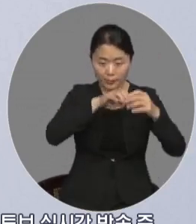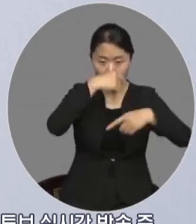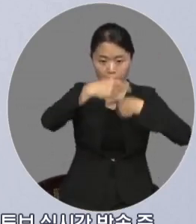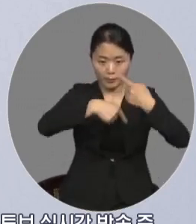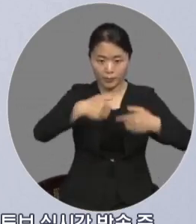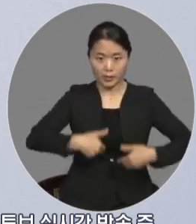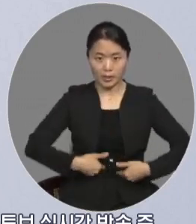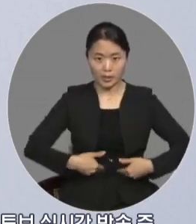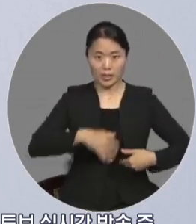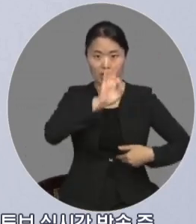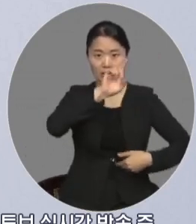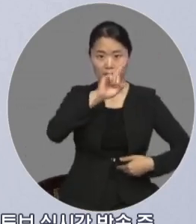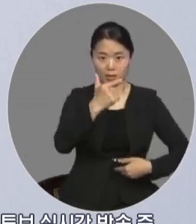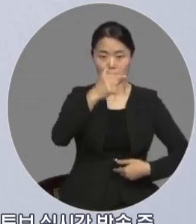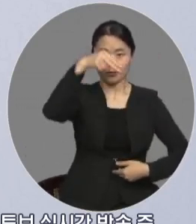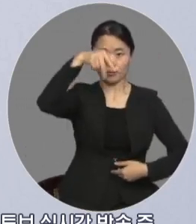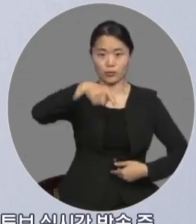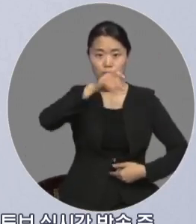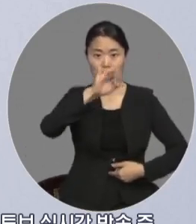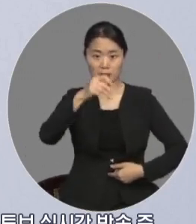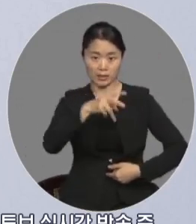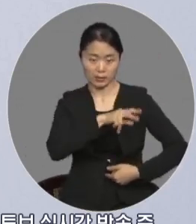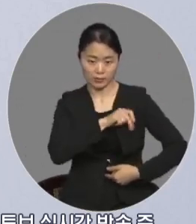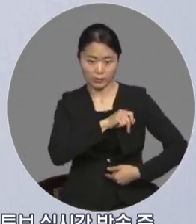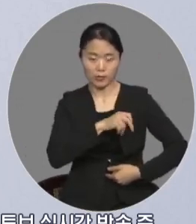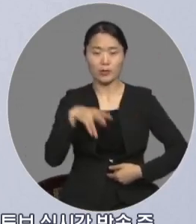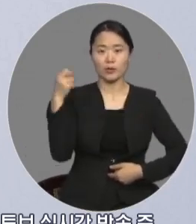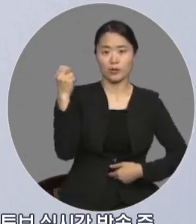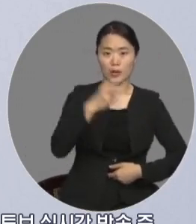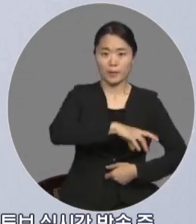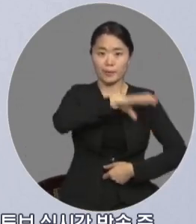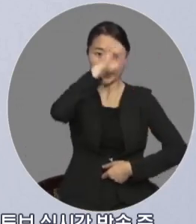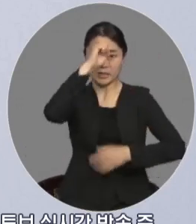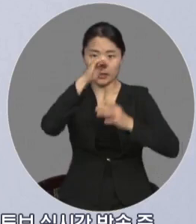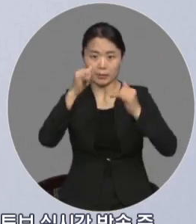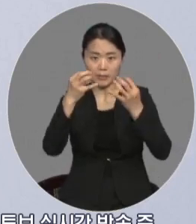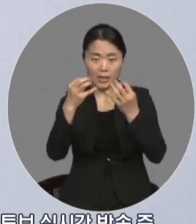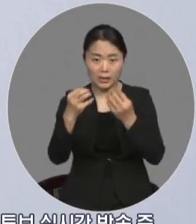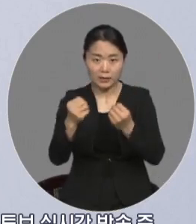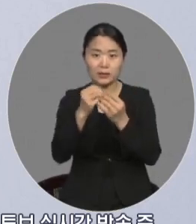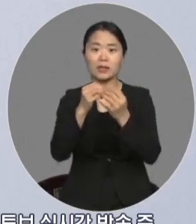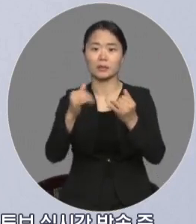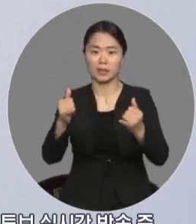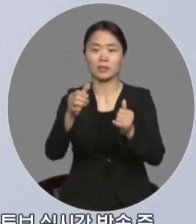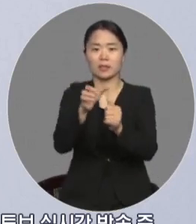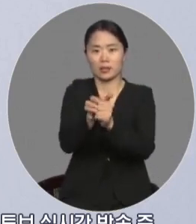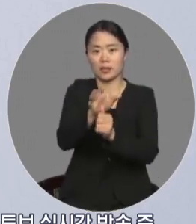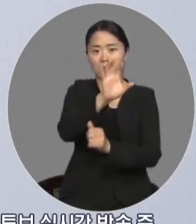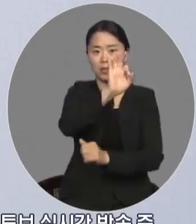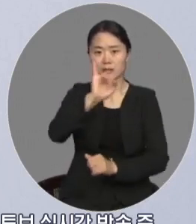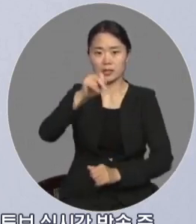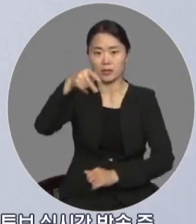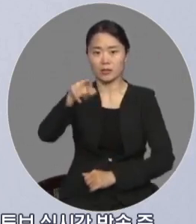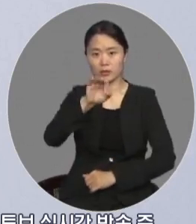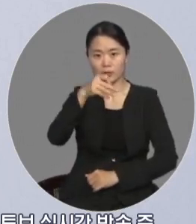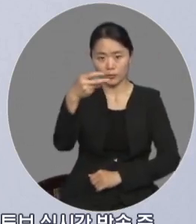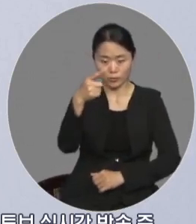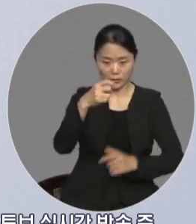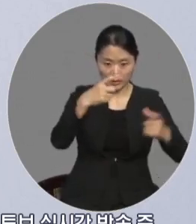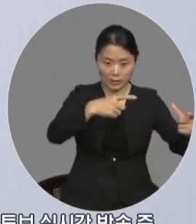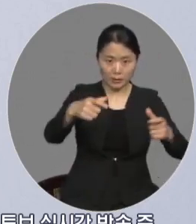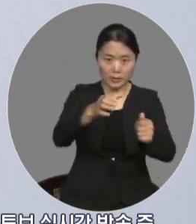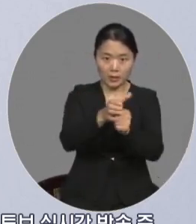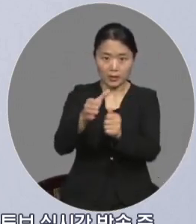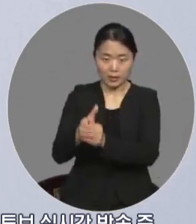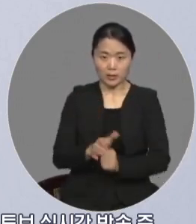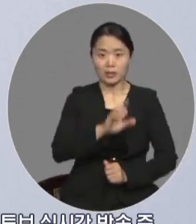필요하다는 안수일 의원과 다선이 맞는 것이 관행이라는 이성용 의원, 지역 안배가 필요하다는 강대길 의원